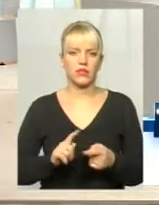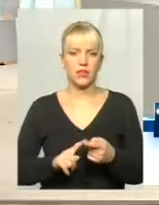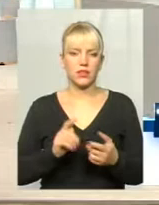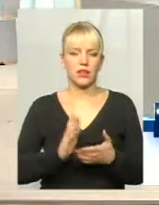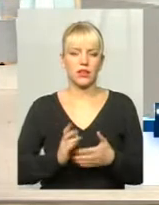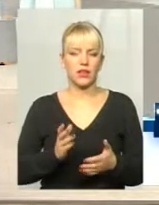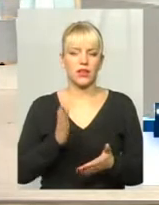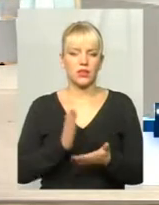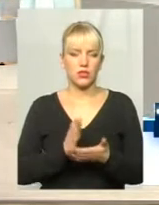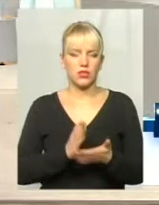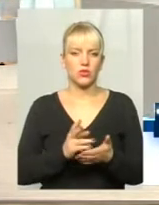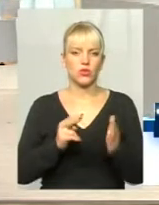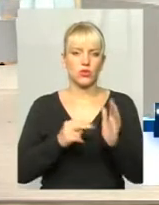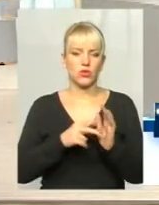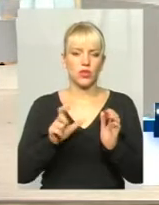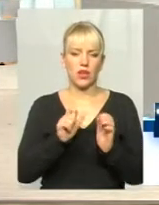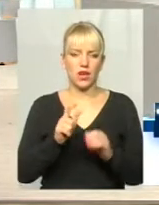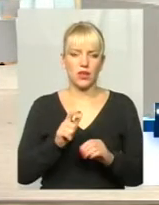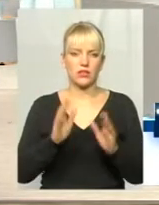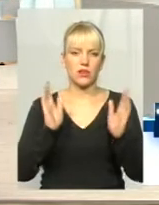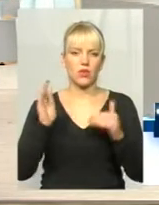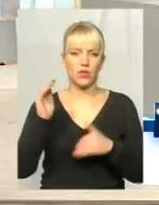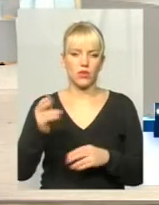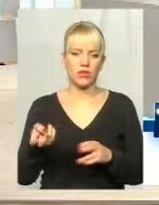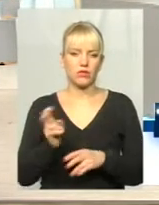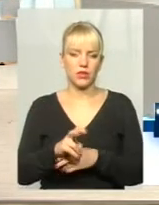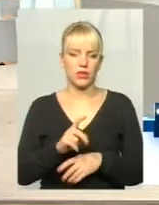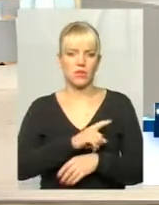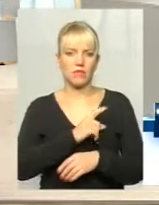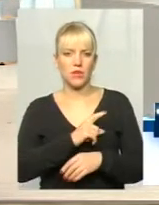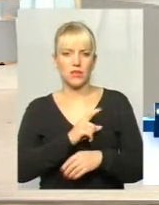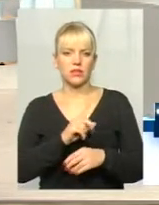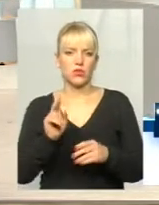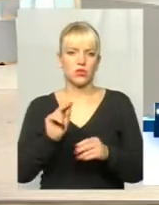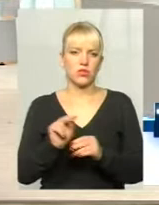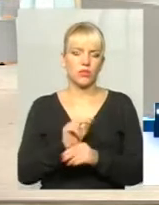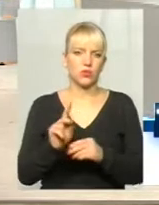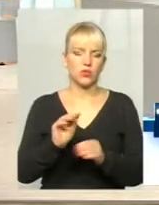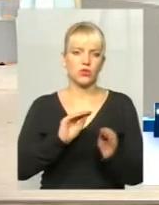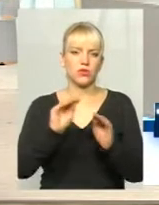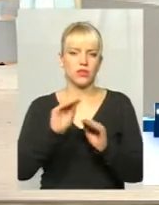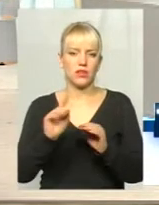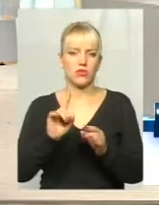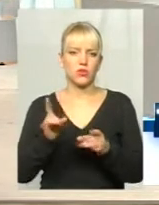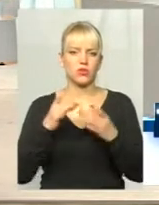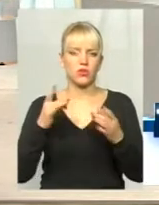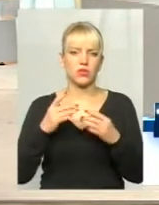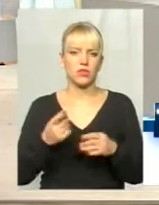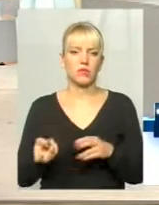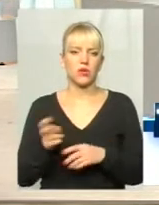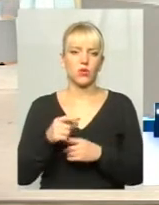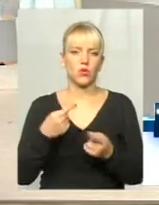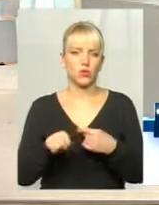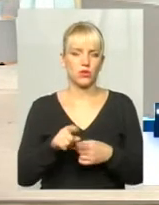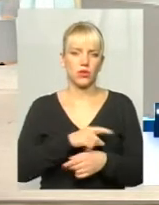існуючі підключення, газова колонка, приходить майстер, ремонтує, щось там ставить, щось там він розказує, приходить другий